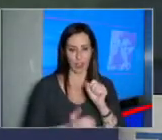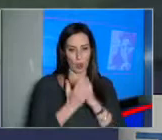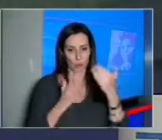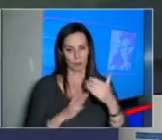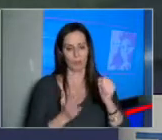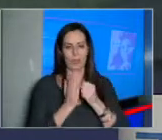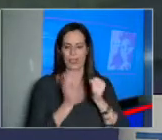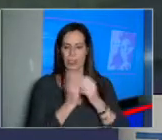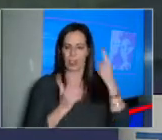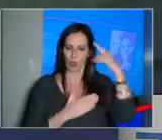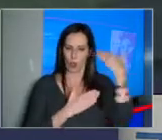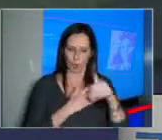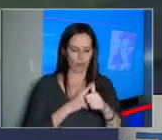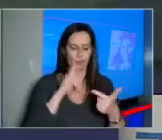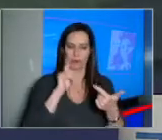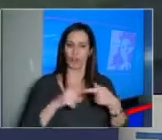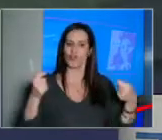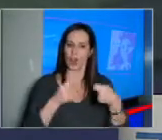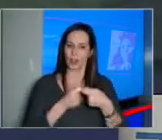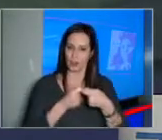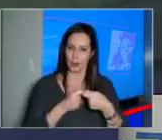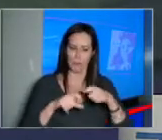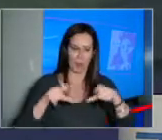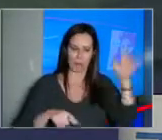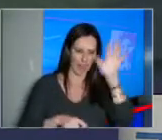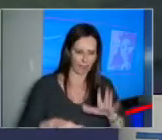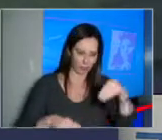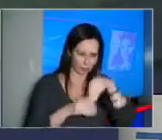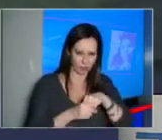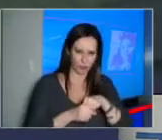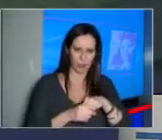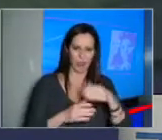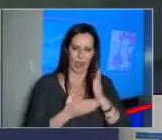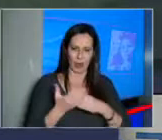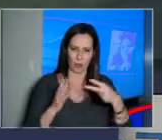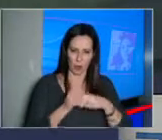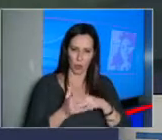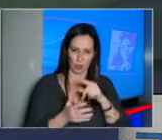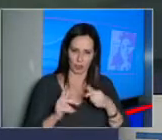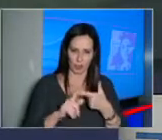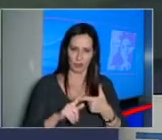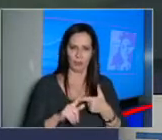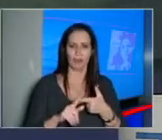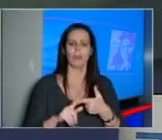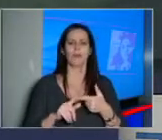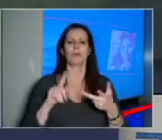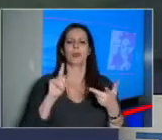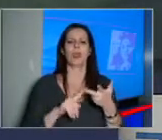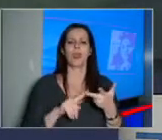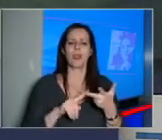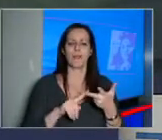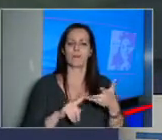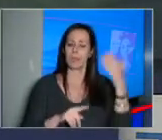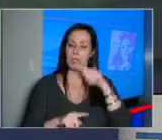בחירה בידיעות אחרונות, היא הייתה שותפה בפאנלים טלוויזיונים כאלה ואחרים, שחלק מהתוכנית הזאת בנוי על הכתפיים שלהם.